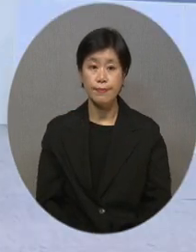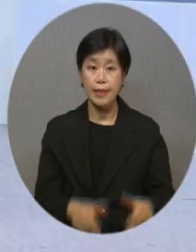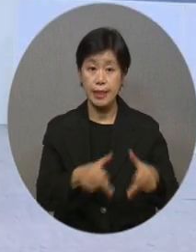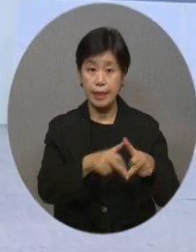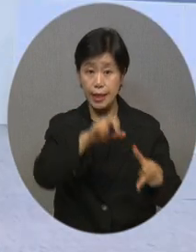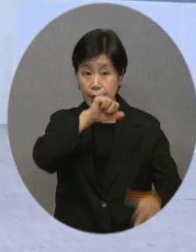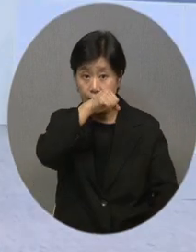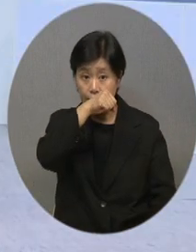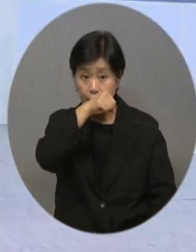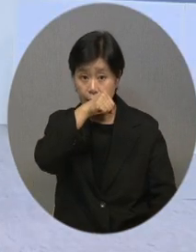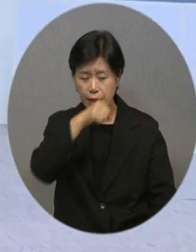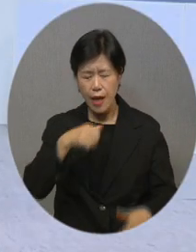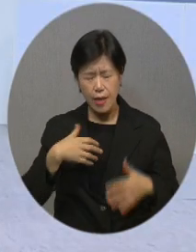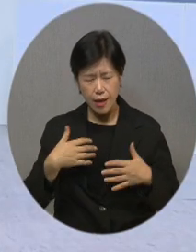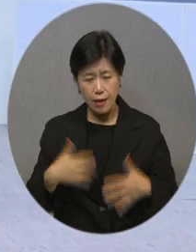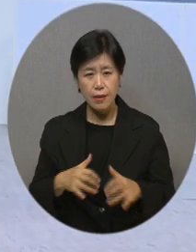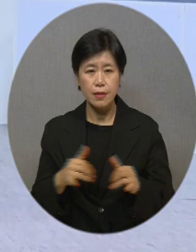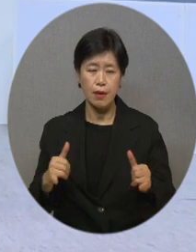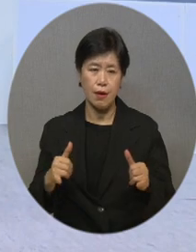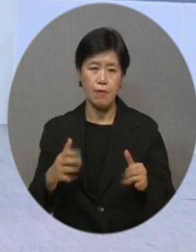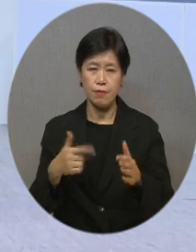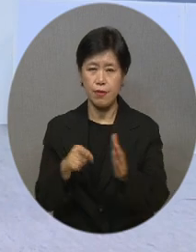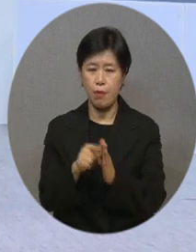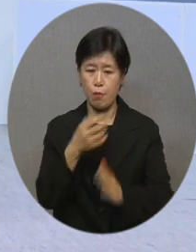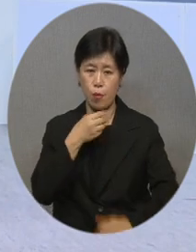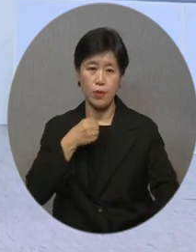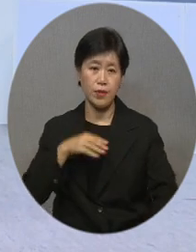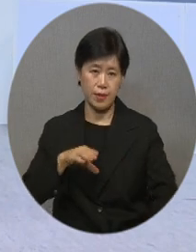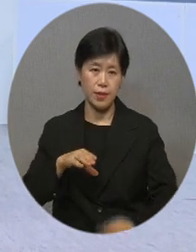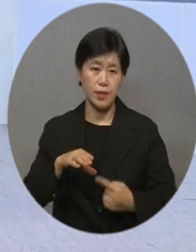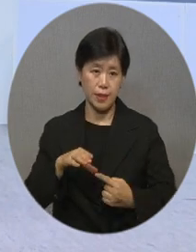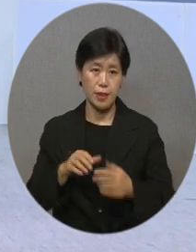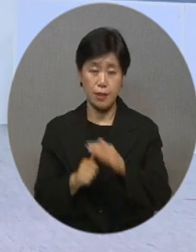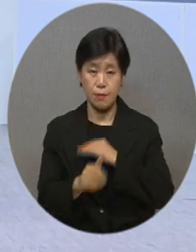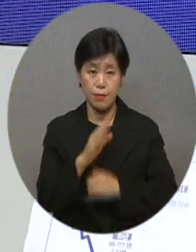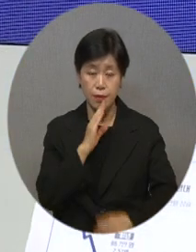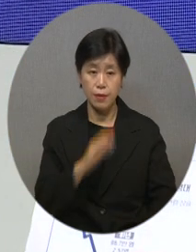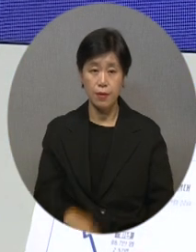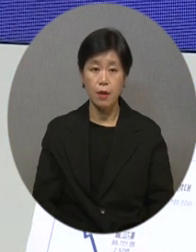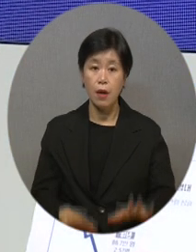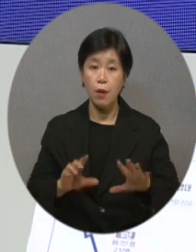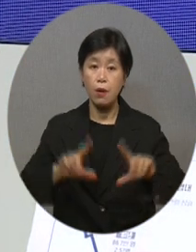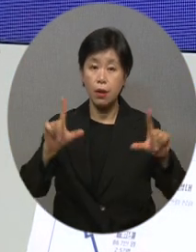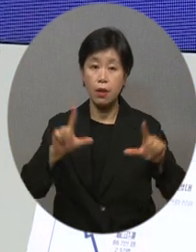예산은 약자 복지의 대표적인 예산입니다. 예. 금년도에 장애인 예산이 우리가 4조